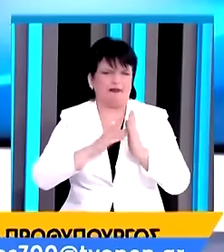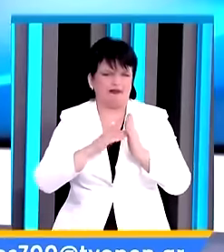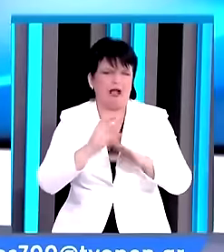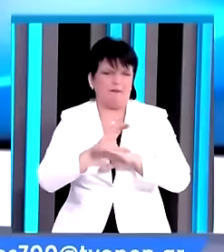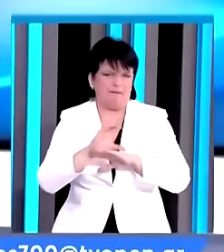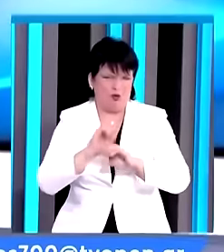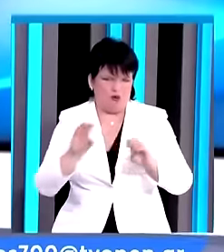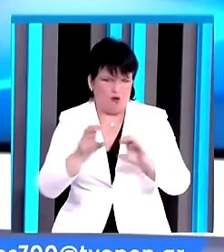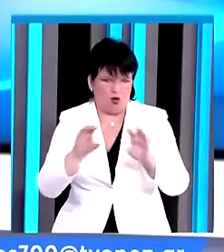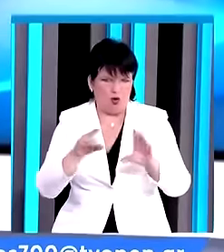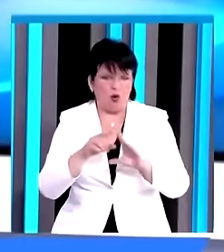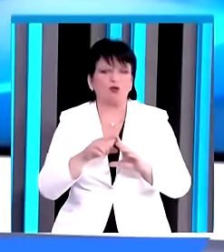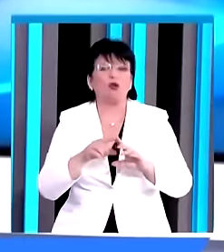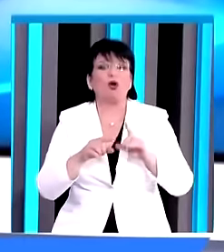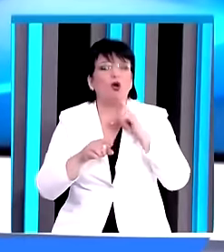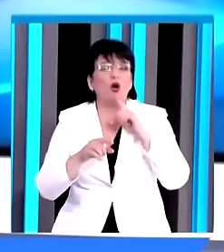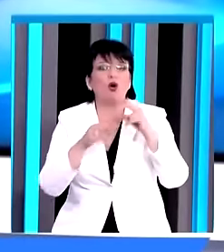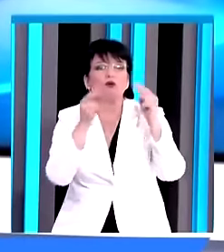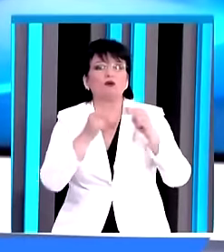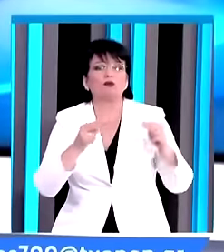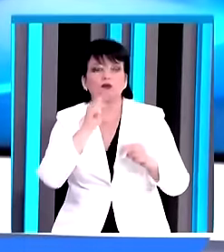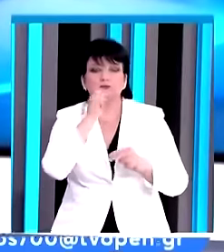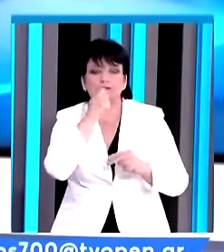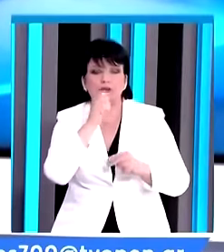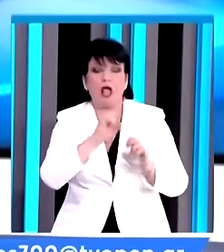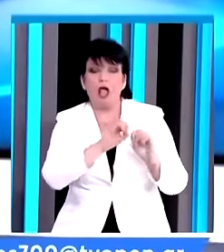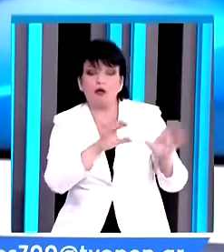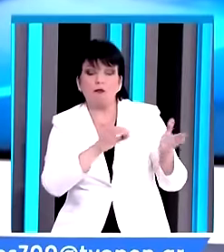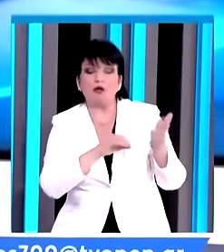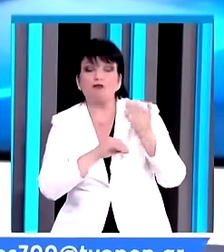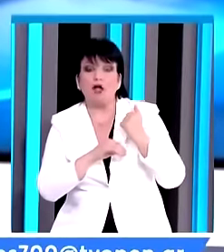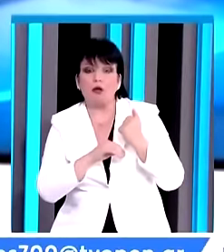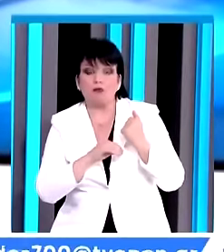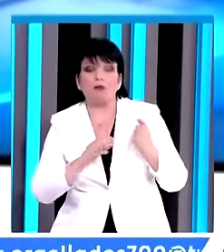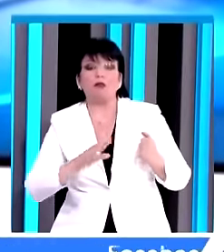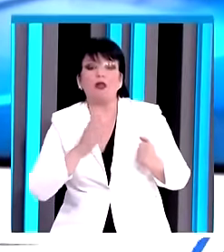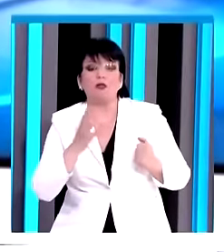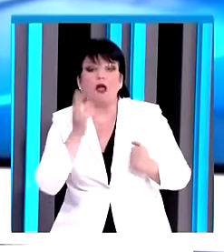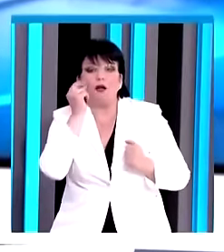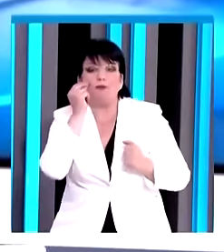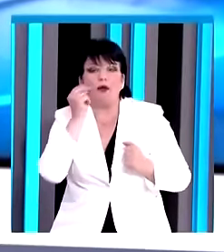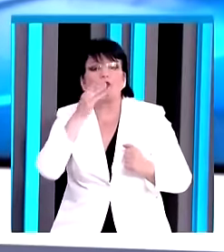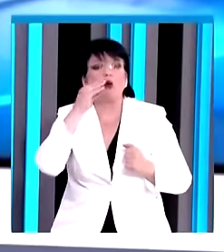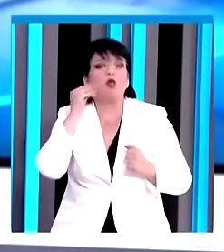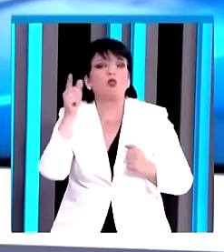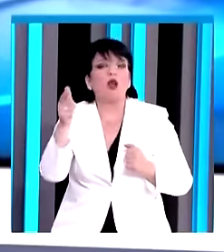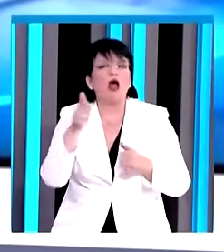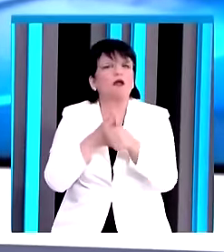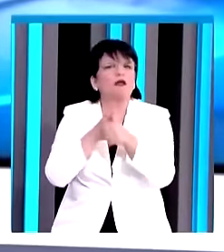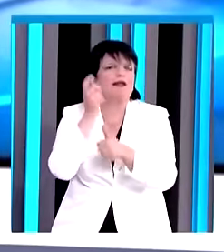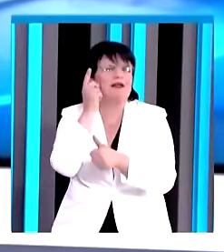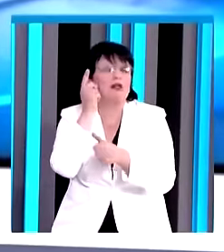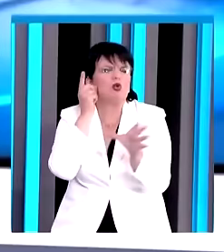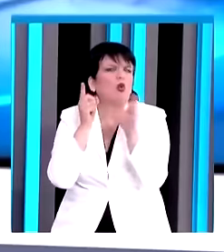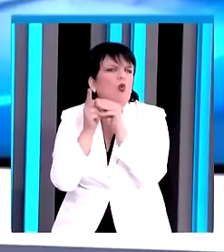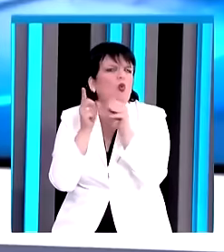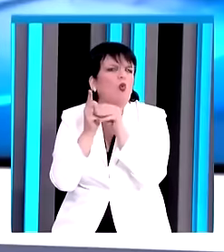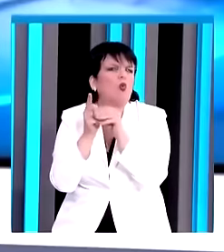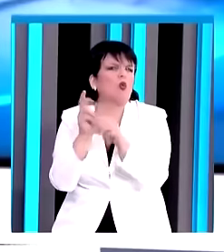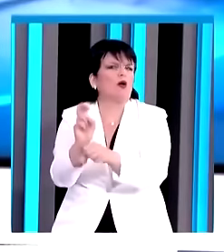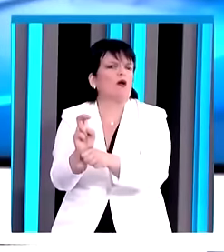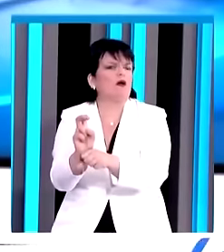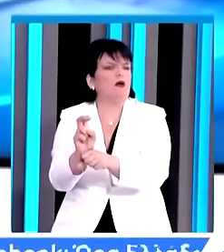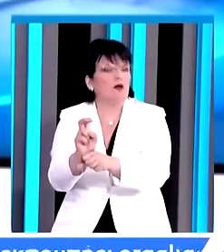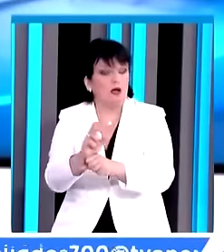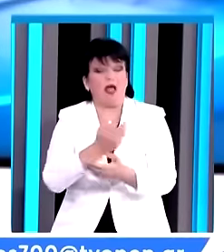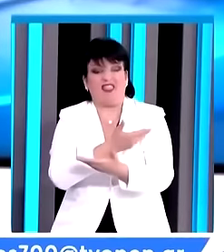τηλεπικοινωνίες, ότι δεν μπορεί να δώσει ενημέρωση σχετικά με το ποιος παρακολουθούσε τον Νίκο Ανδρουλάκη. Έχετε πει και εσείς δημόσια,